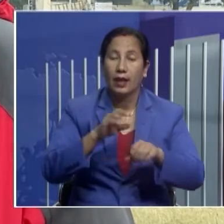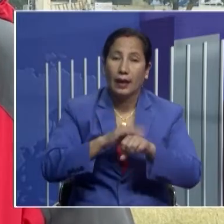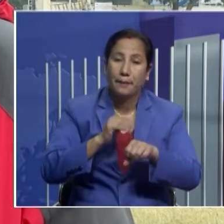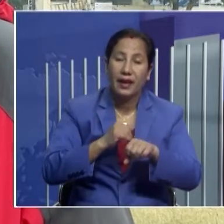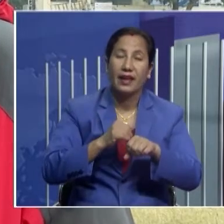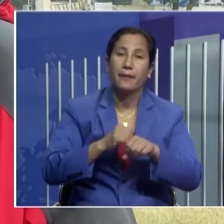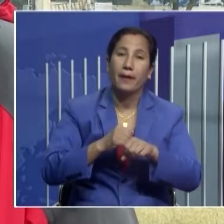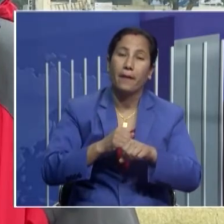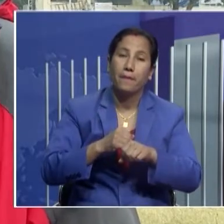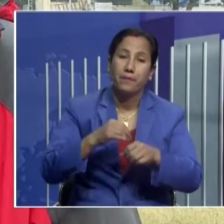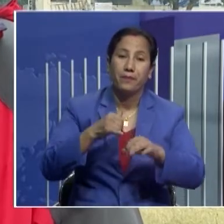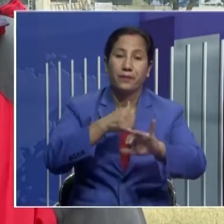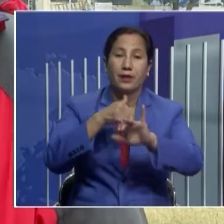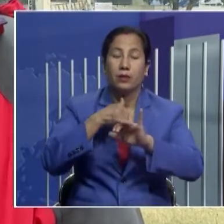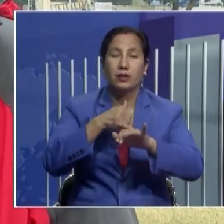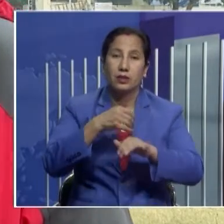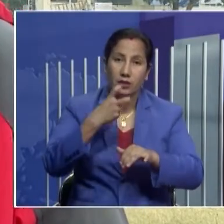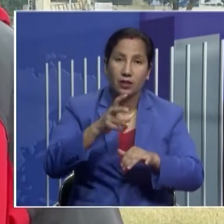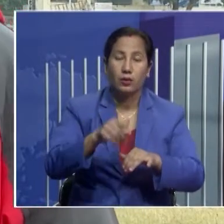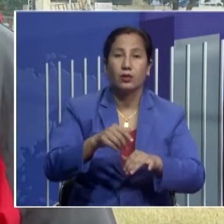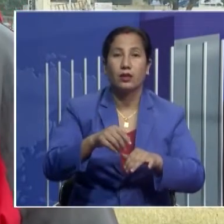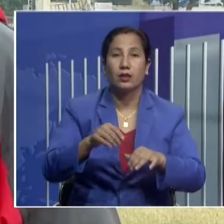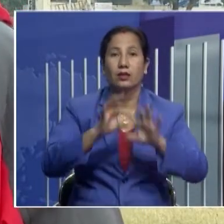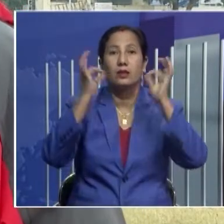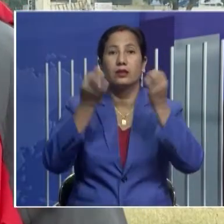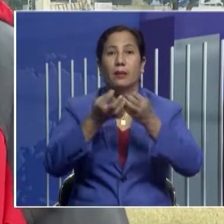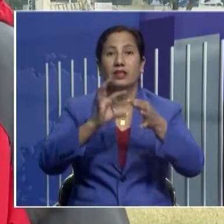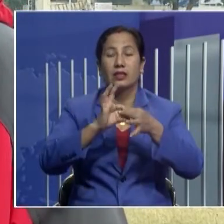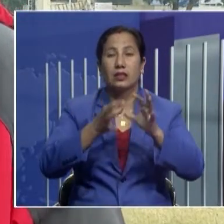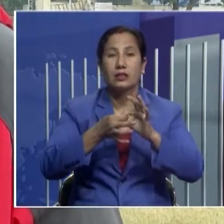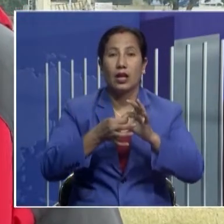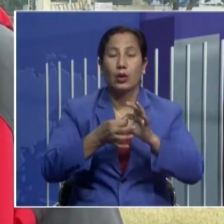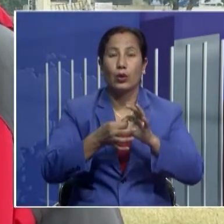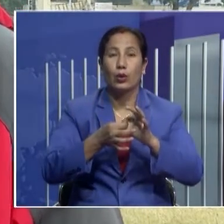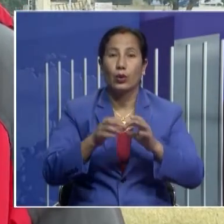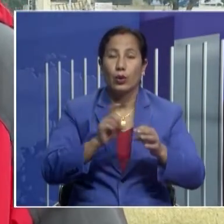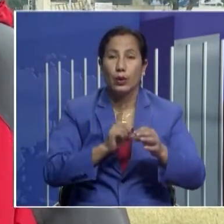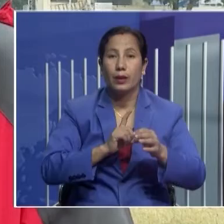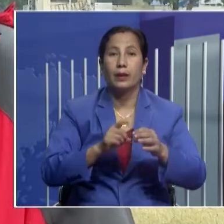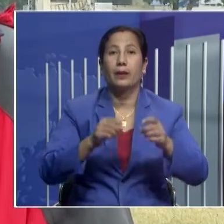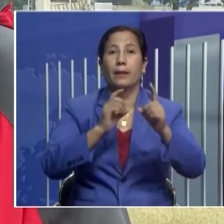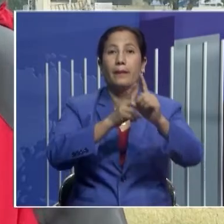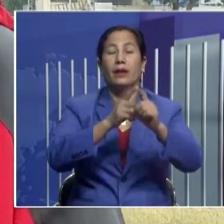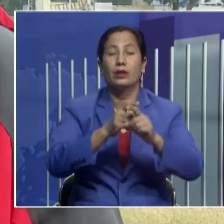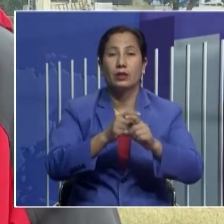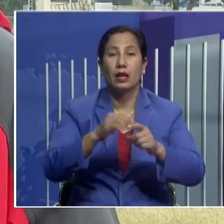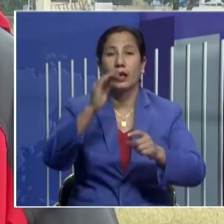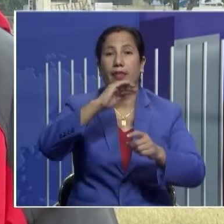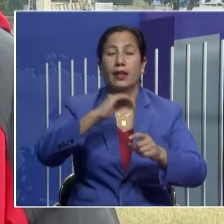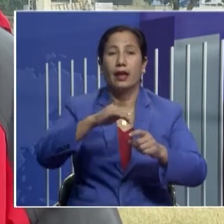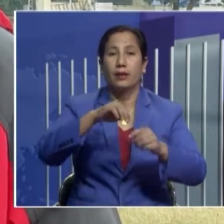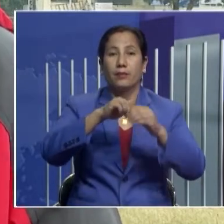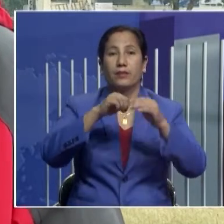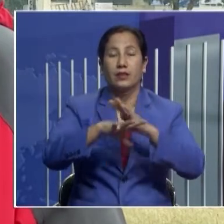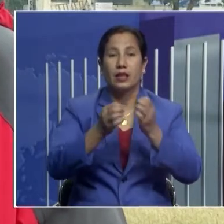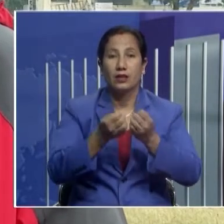र उनीहरूले बालविवाह गरिरहेको अवस्था छ। र हामीले सामाजिक सञ्जालको दुरुपयोग विरुद्ध पनि हामीले साइबर क्राइम सम्बन्धी तालिम पनि सञ्चालन गरेका